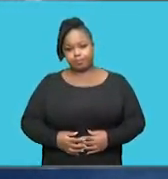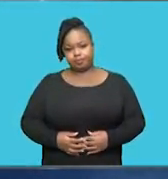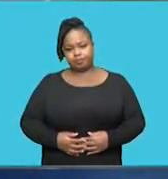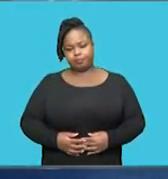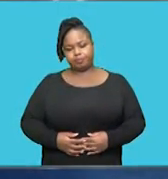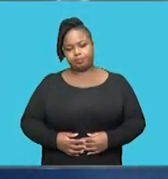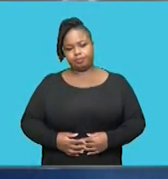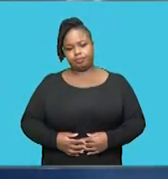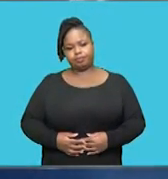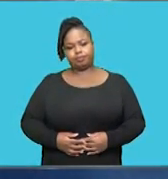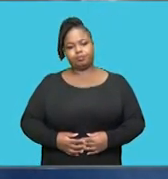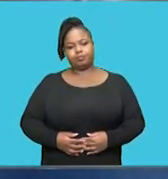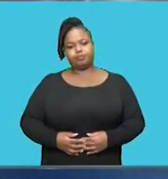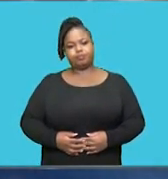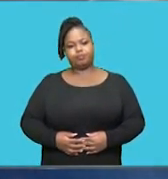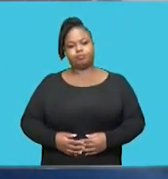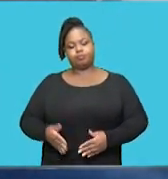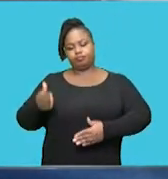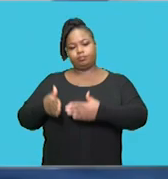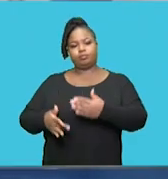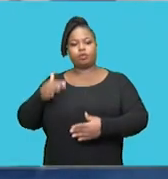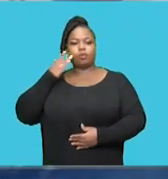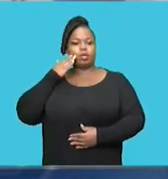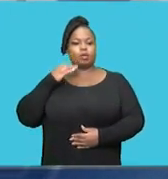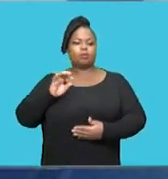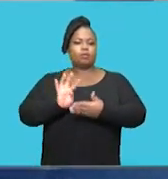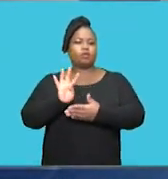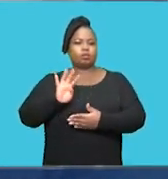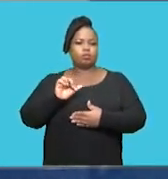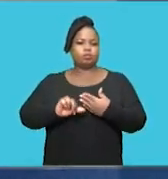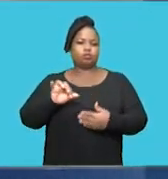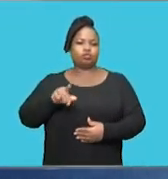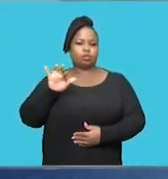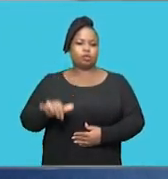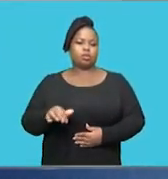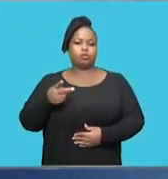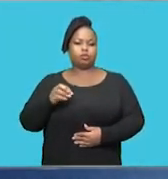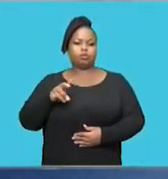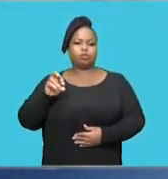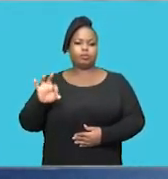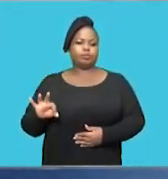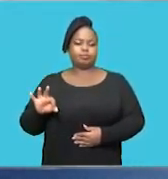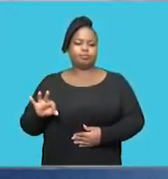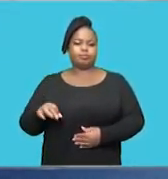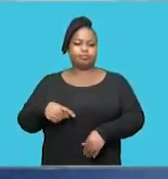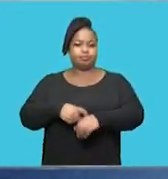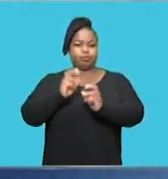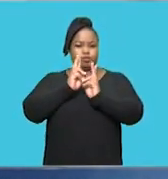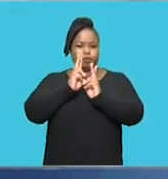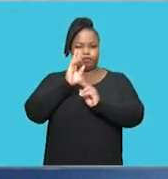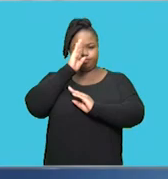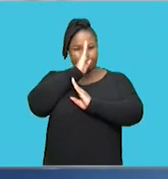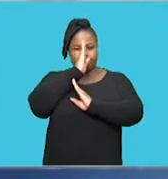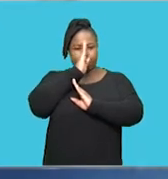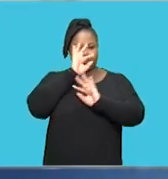And it will close on the 14th of July 2023 at midnight Zero